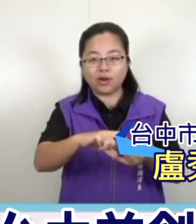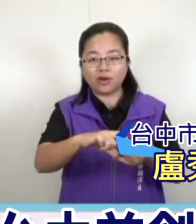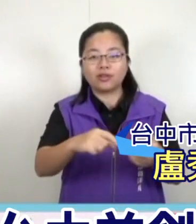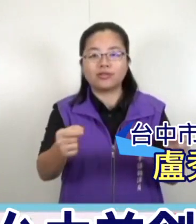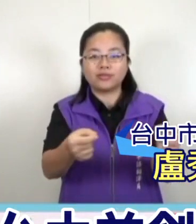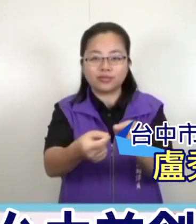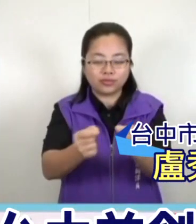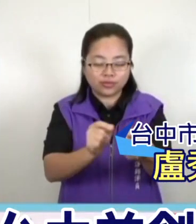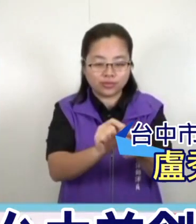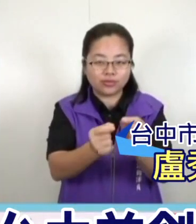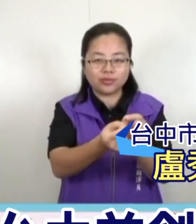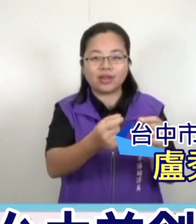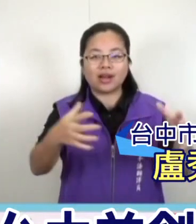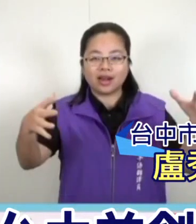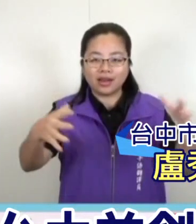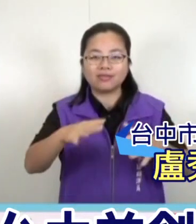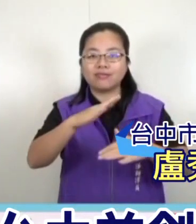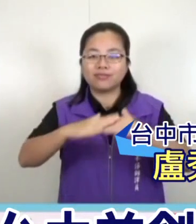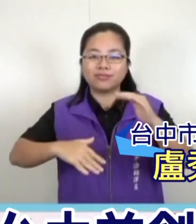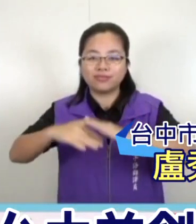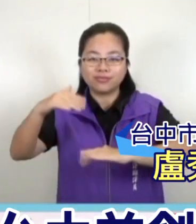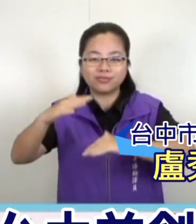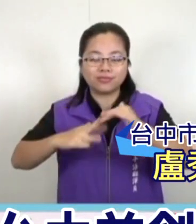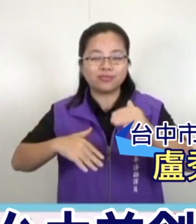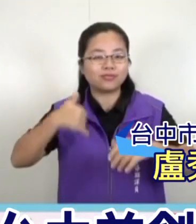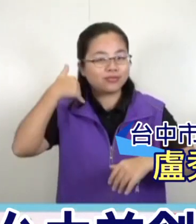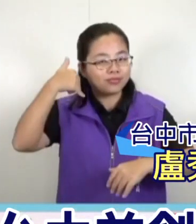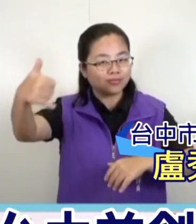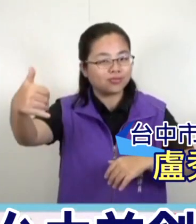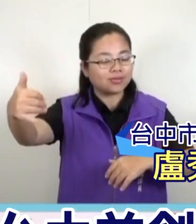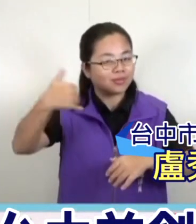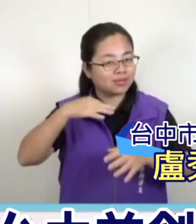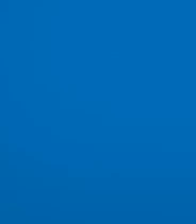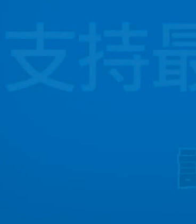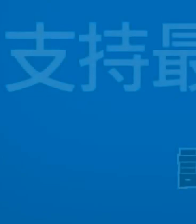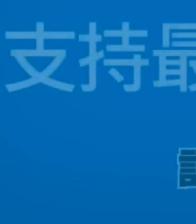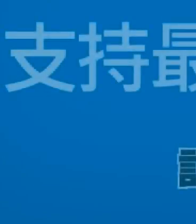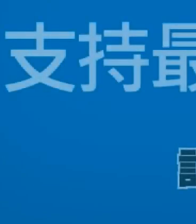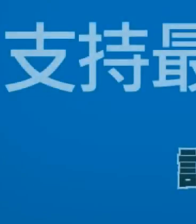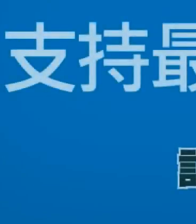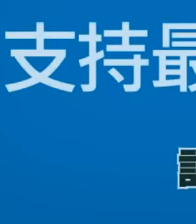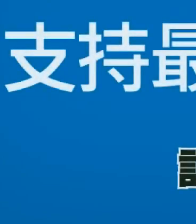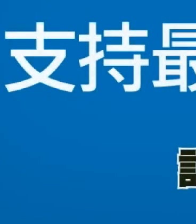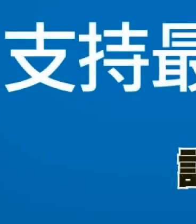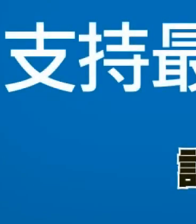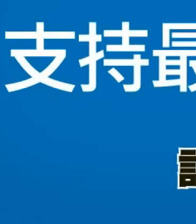家合作无间，互相通报，互相合作。